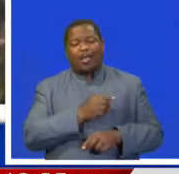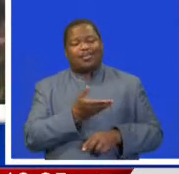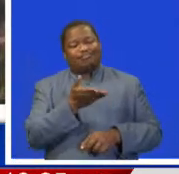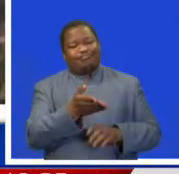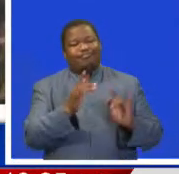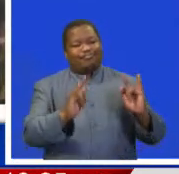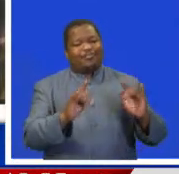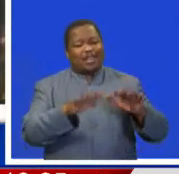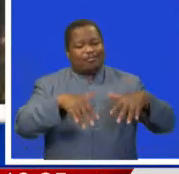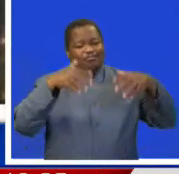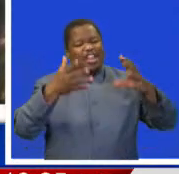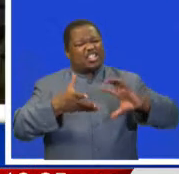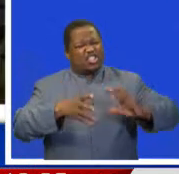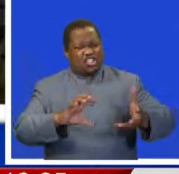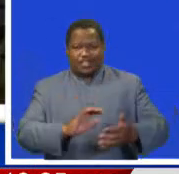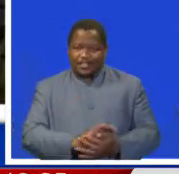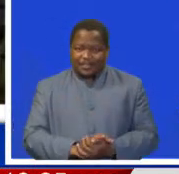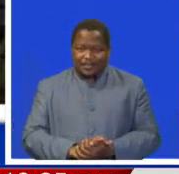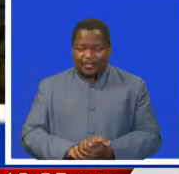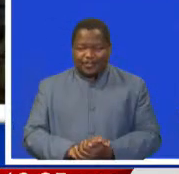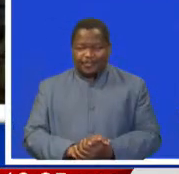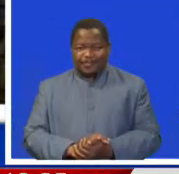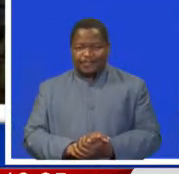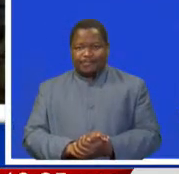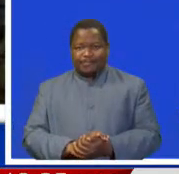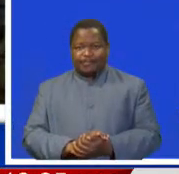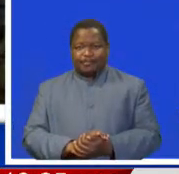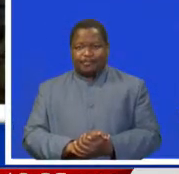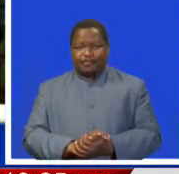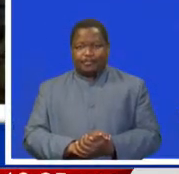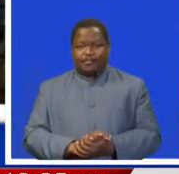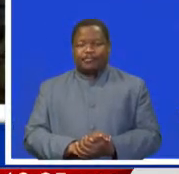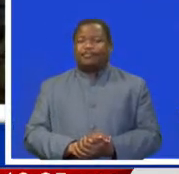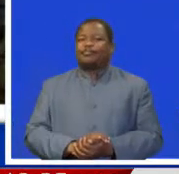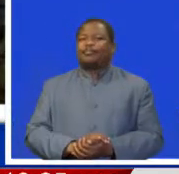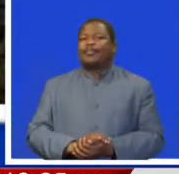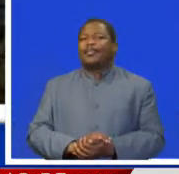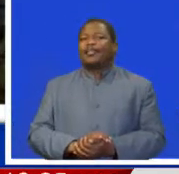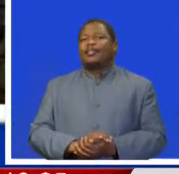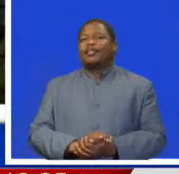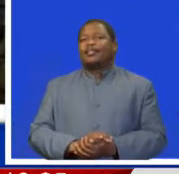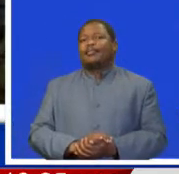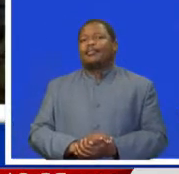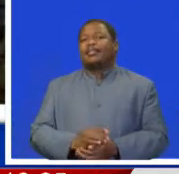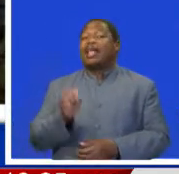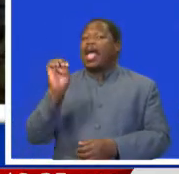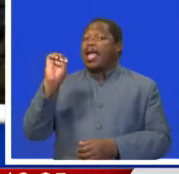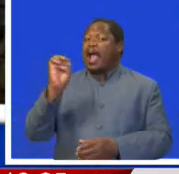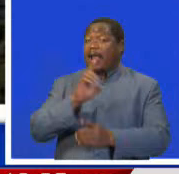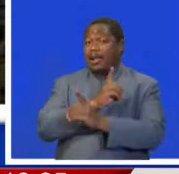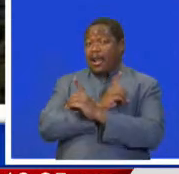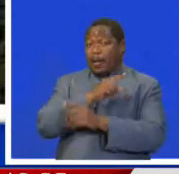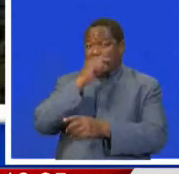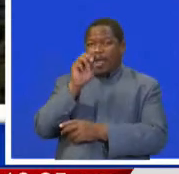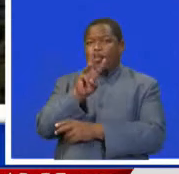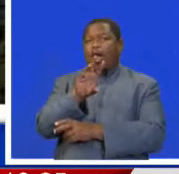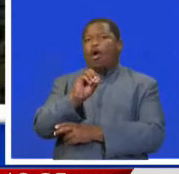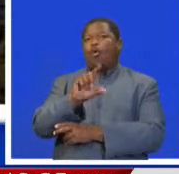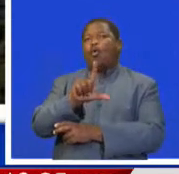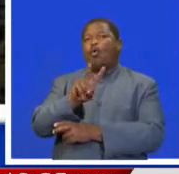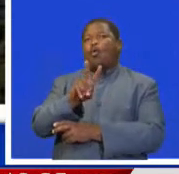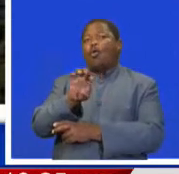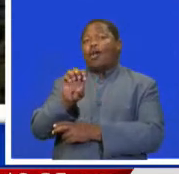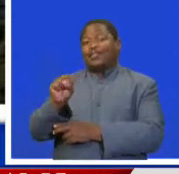Fabrice Musonera eMbabane. Lecembu leWolves seliphumile emidlalweni yeEuropa League kulandzela